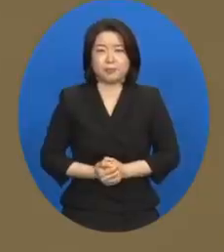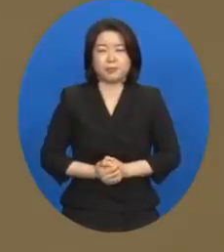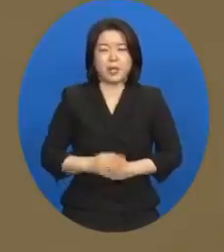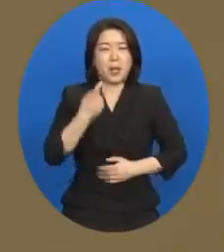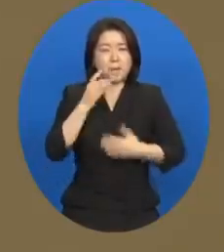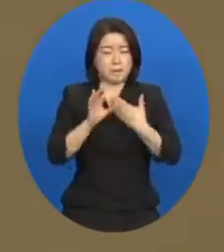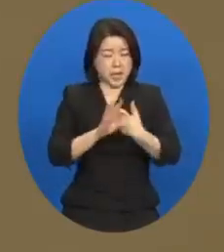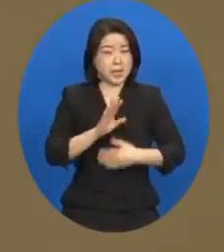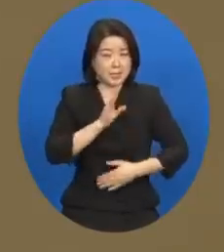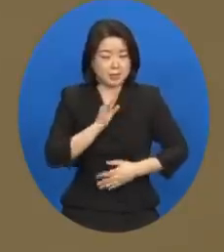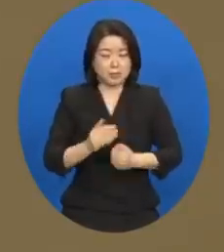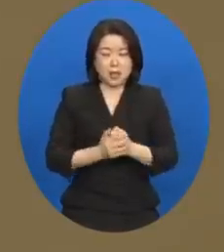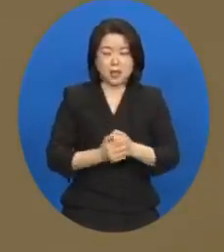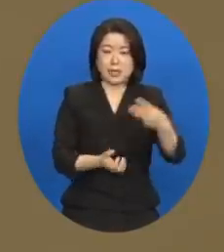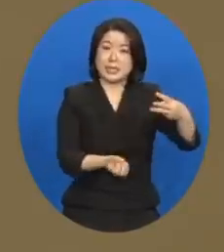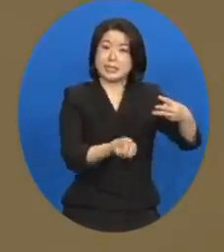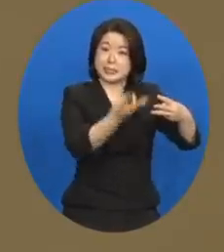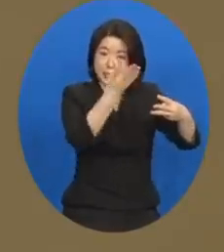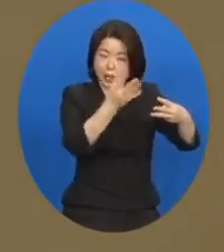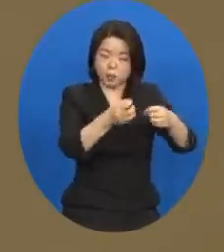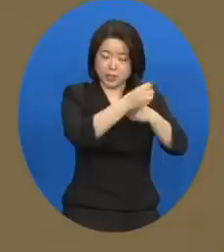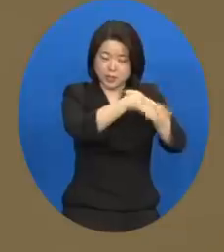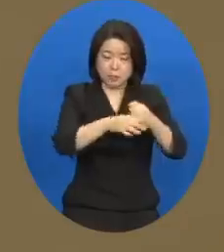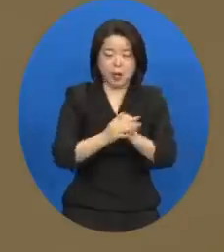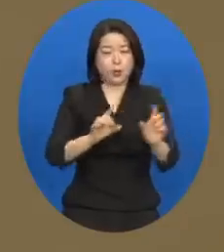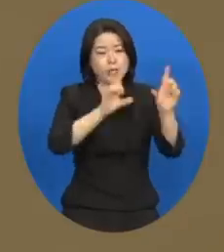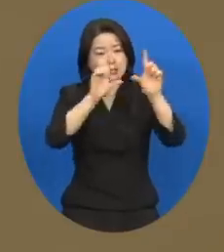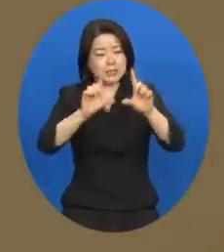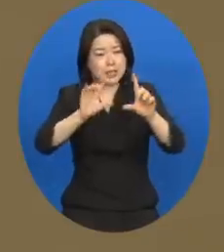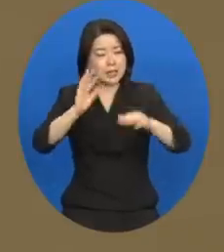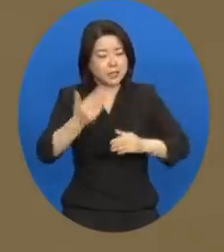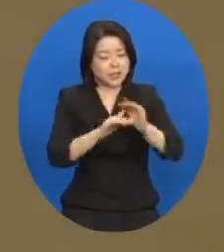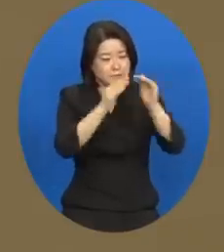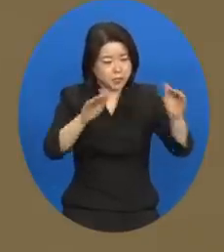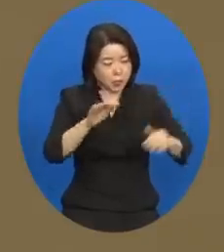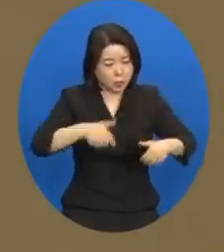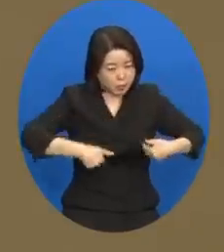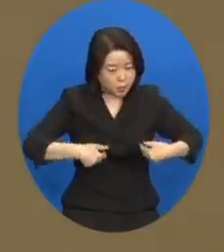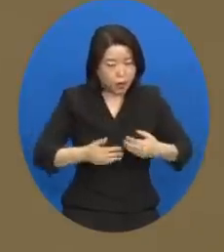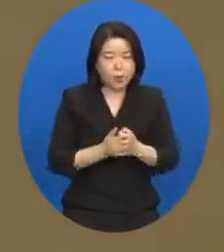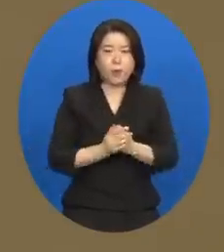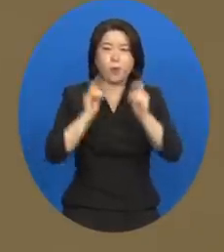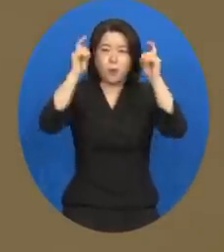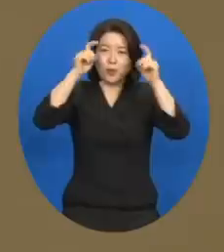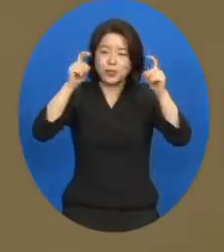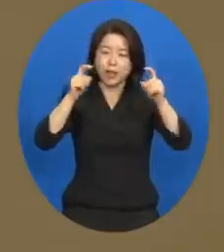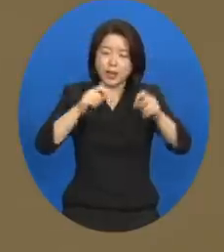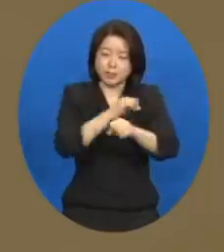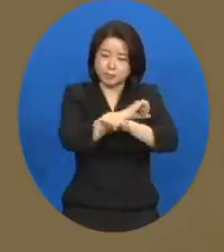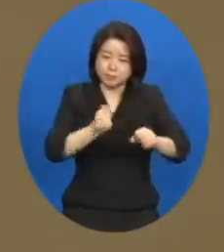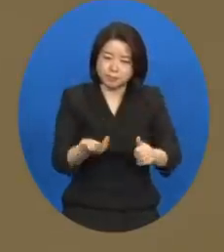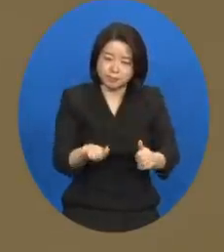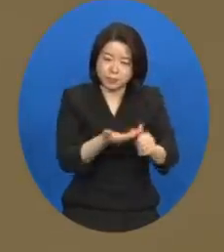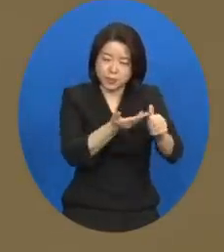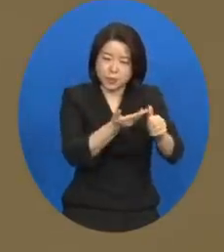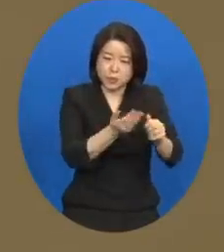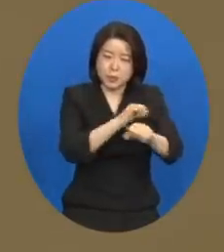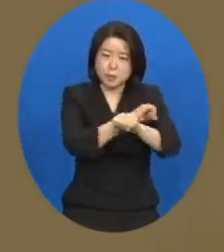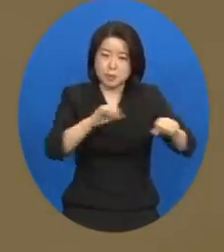만약에 정말 레위 지파도 살아야 될 성읍이 있고 그들에게도 양을 칠 들판이